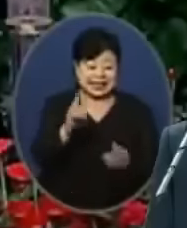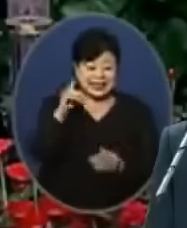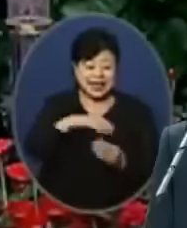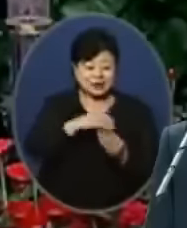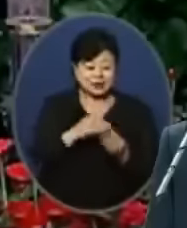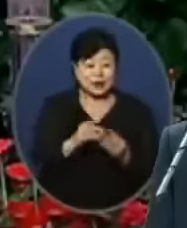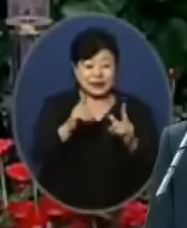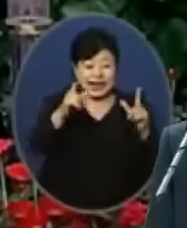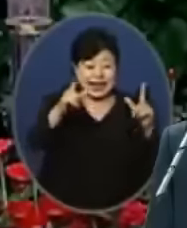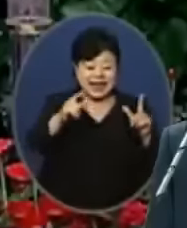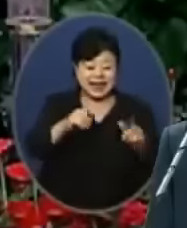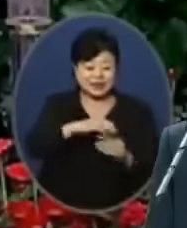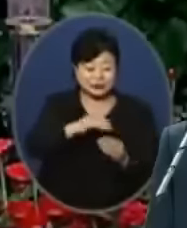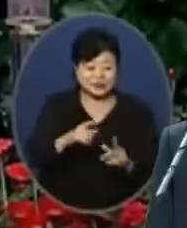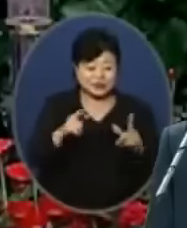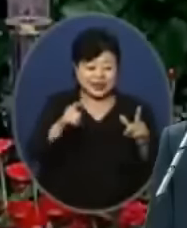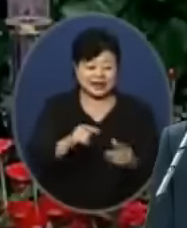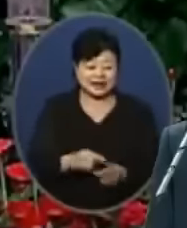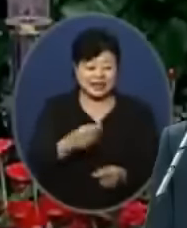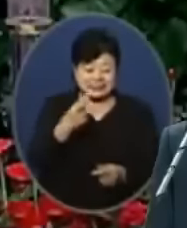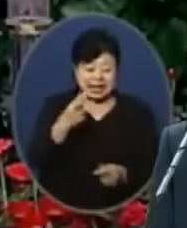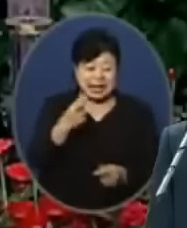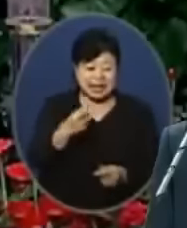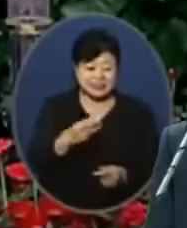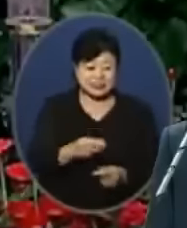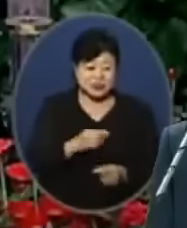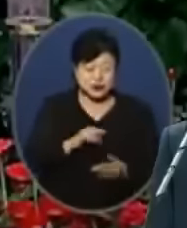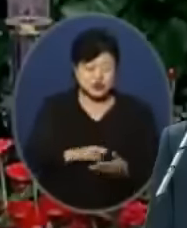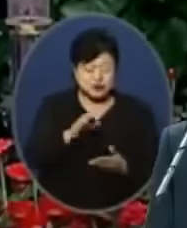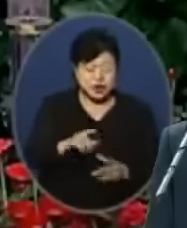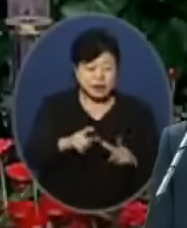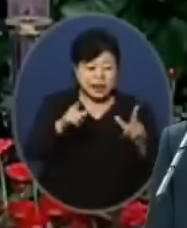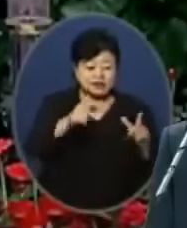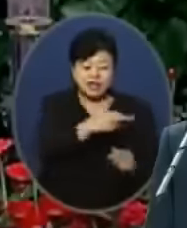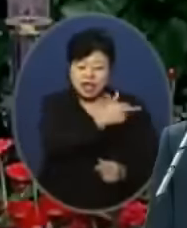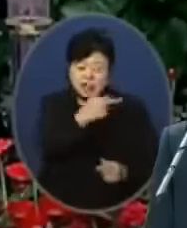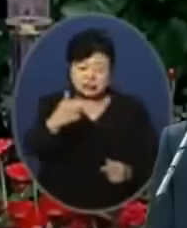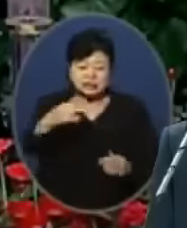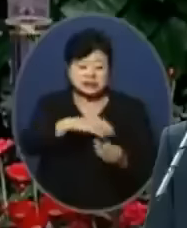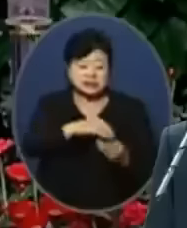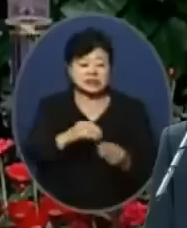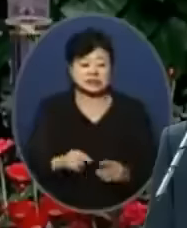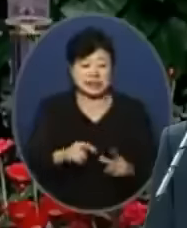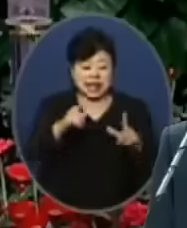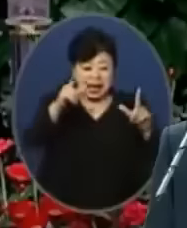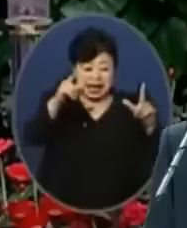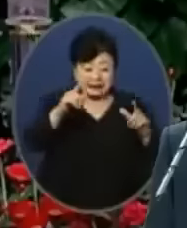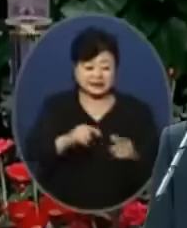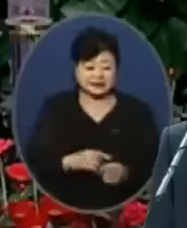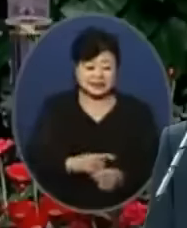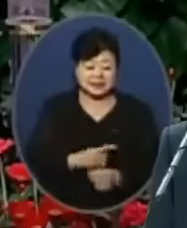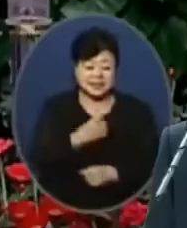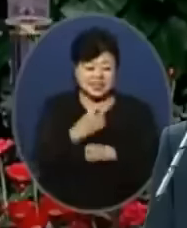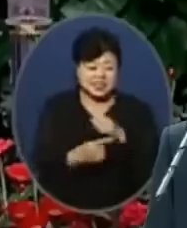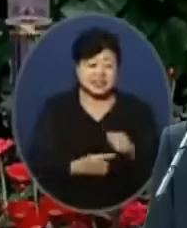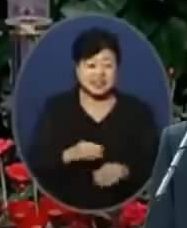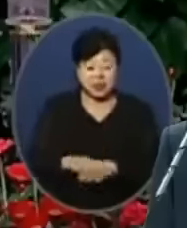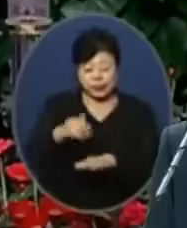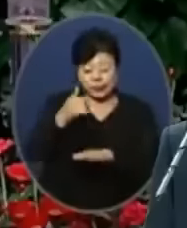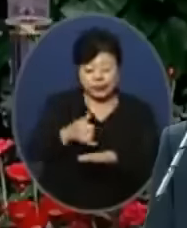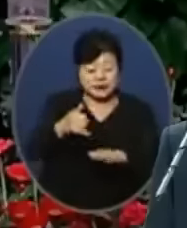추석은 우리나라 3대 명절 중에 가장 큰 명절입니다. 한해 농사를 끝내고